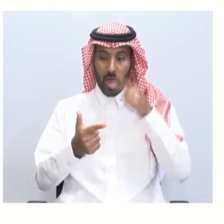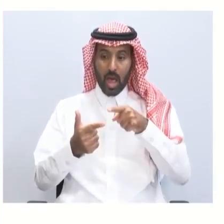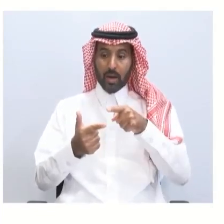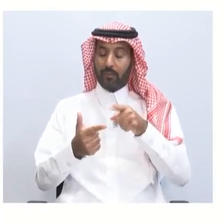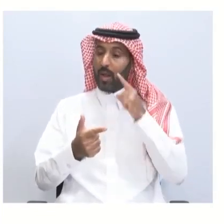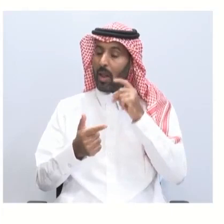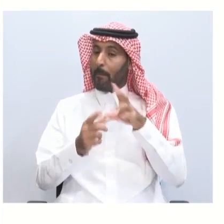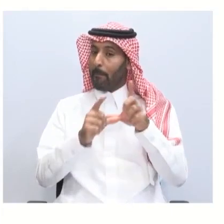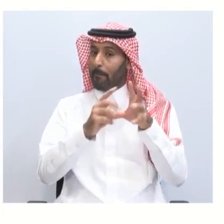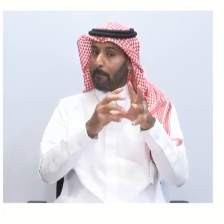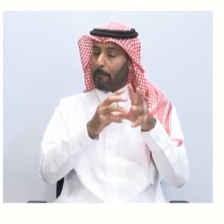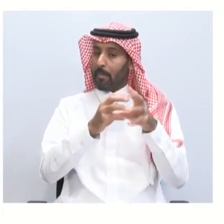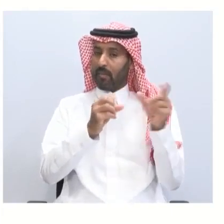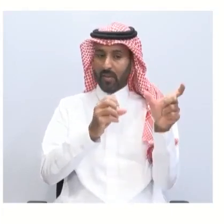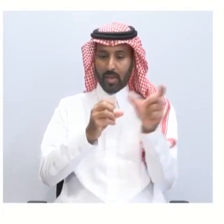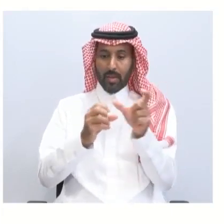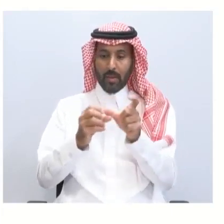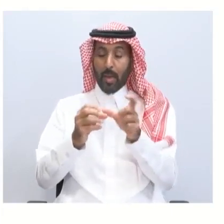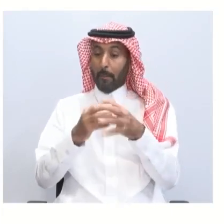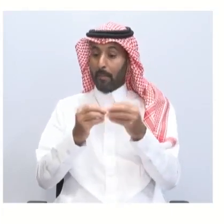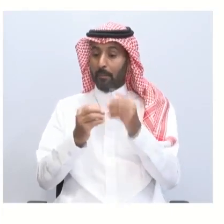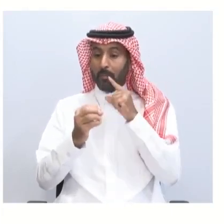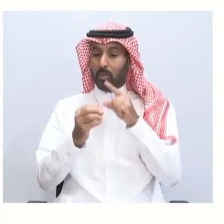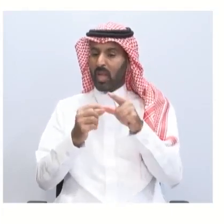على المفاهيم المتعلقه